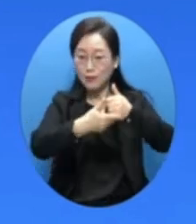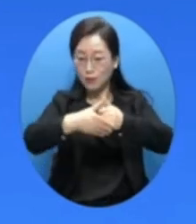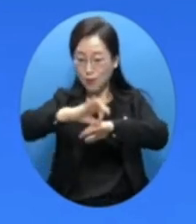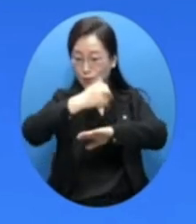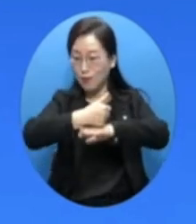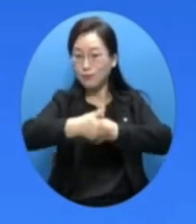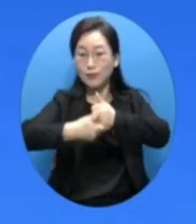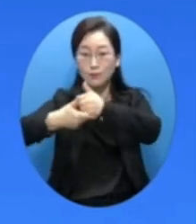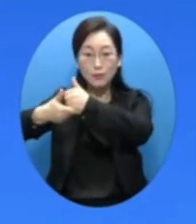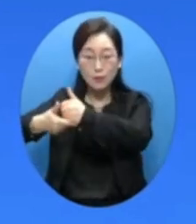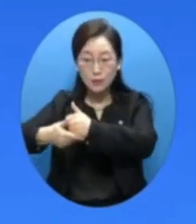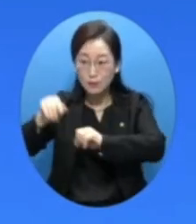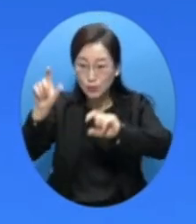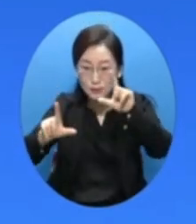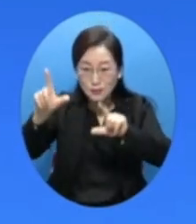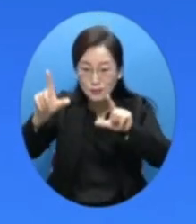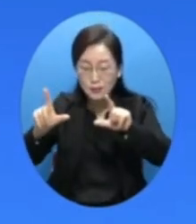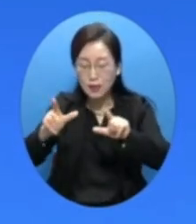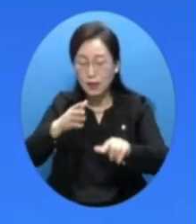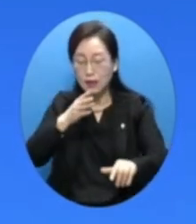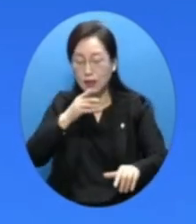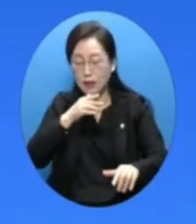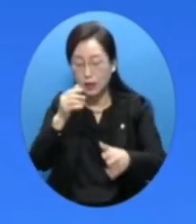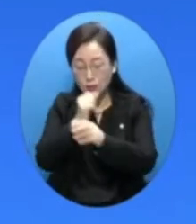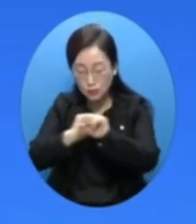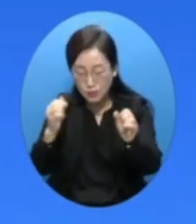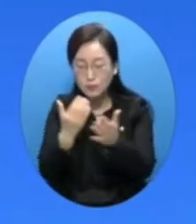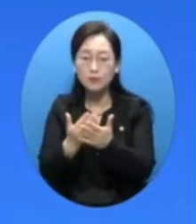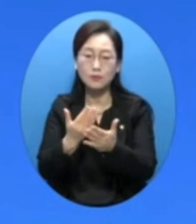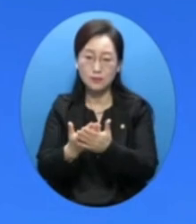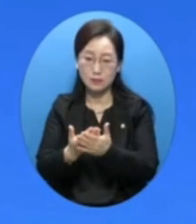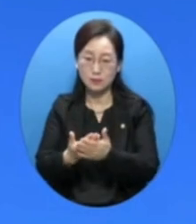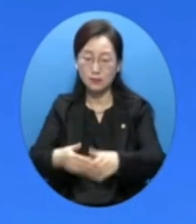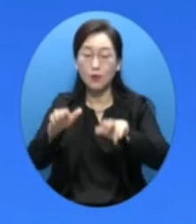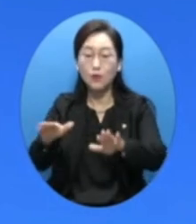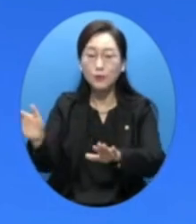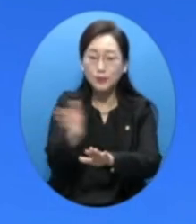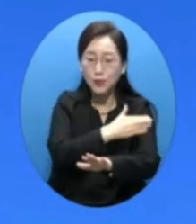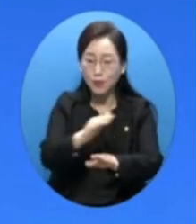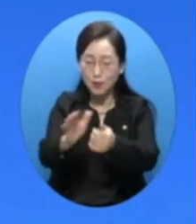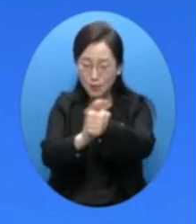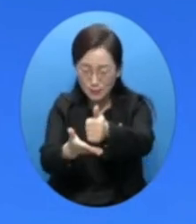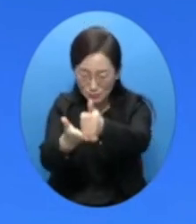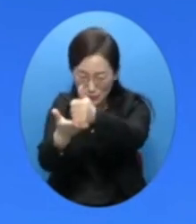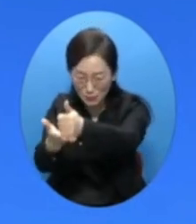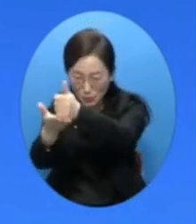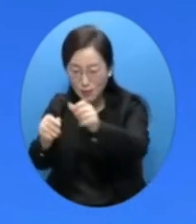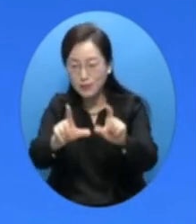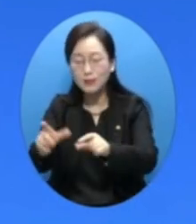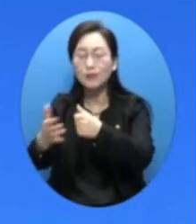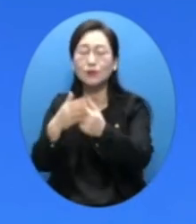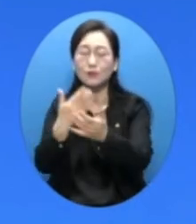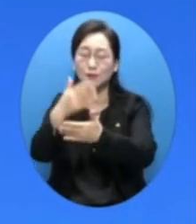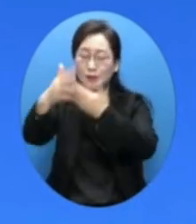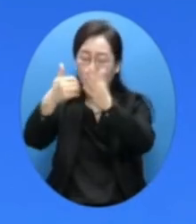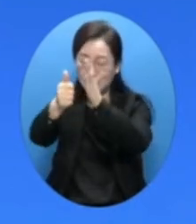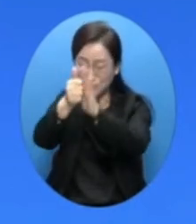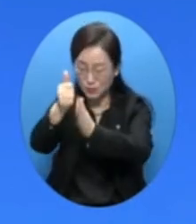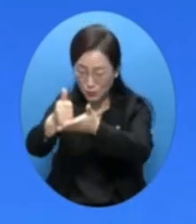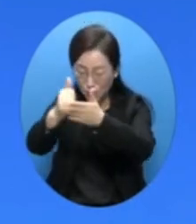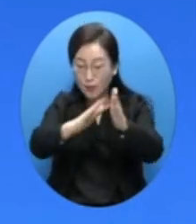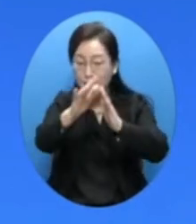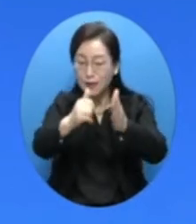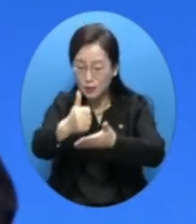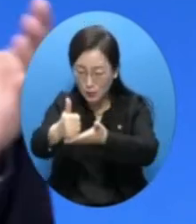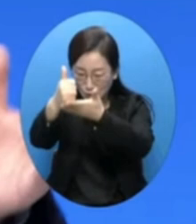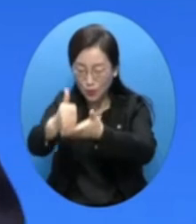살라고 했던이 모습 주님 용서하여 주옵소서 오늘부터는 섬기며 살게 하여 주옵소서 하나님을 섬기고 가족을